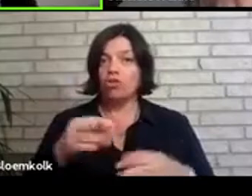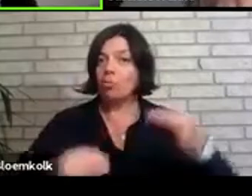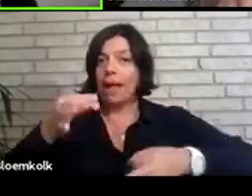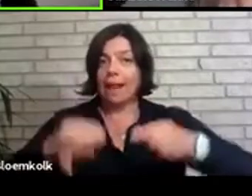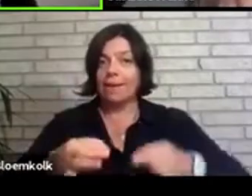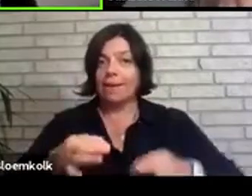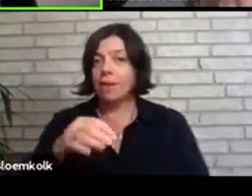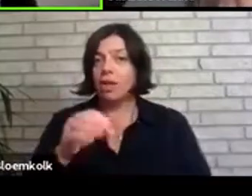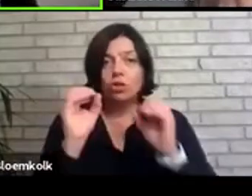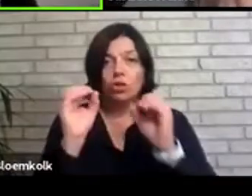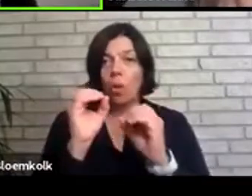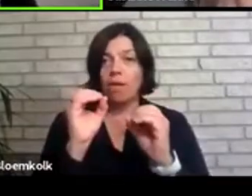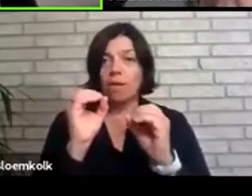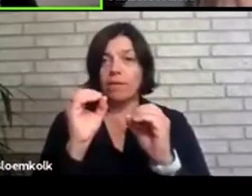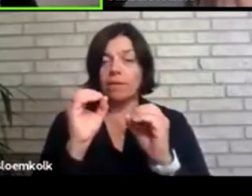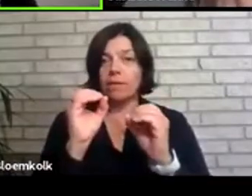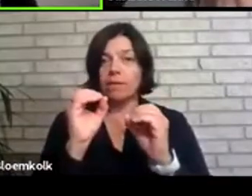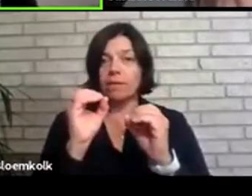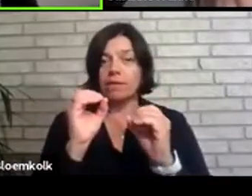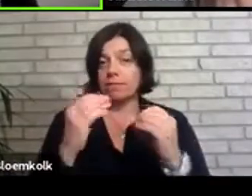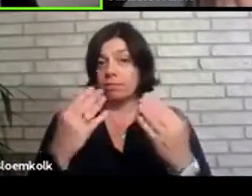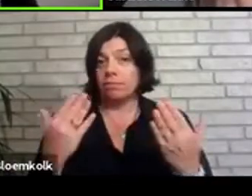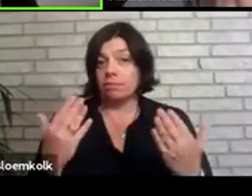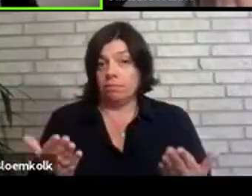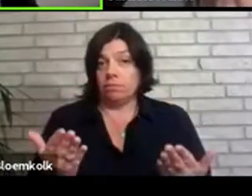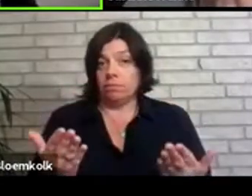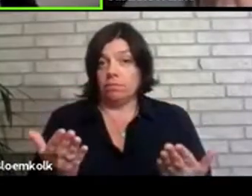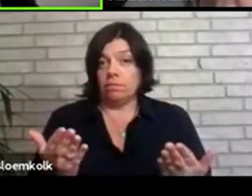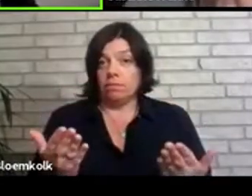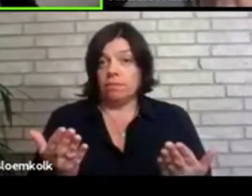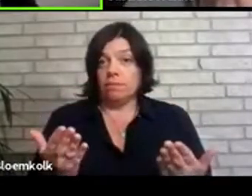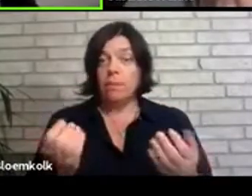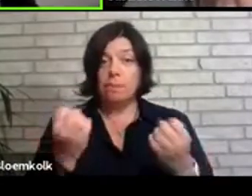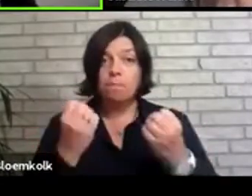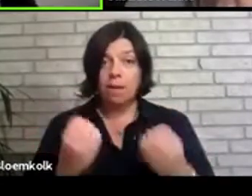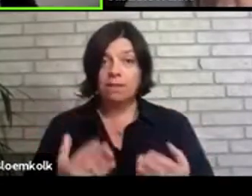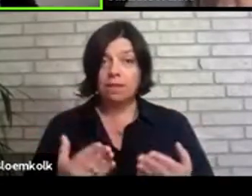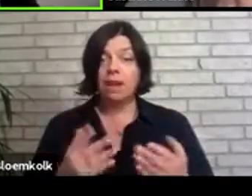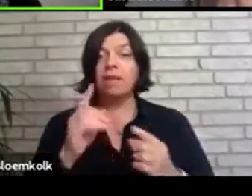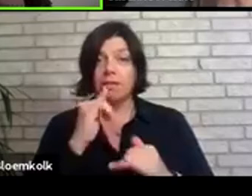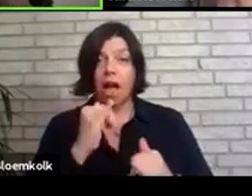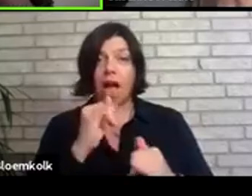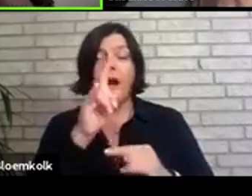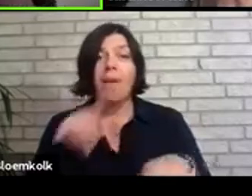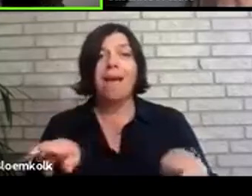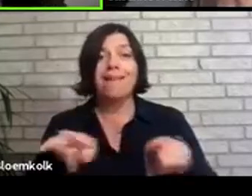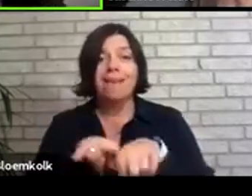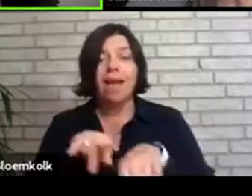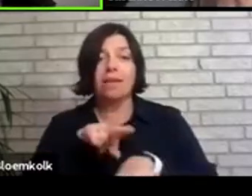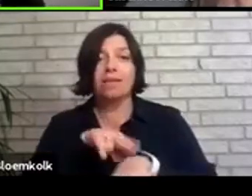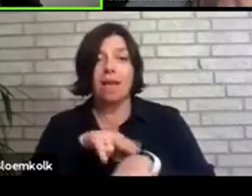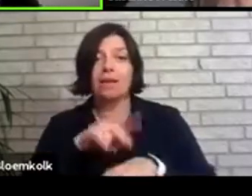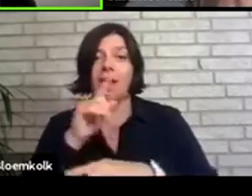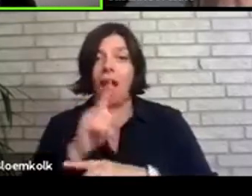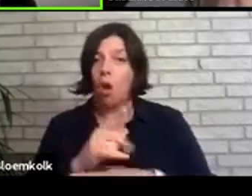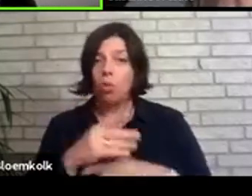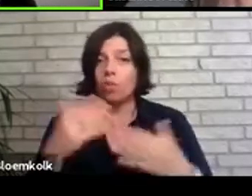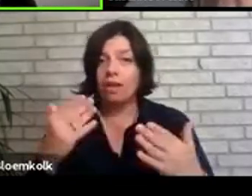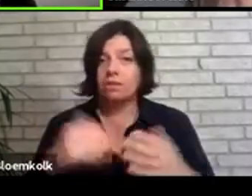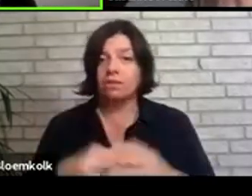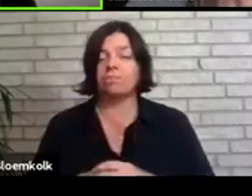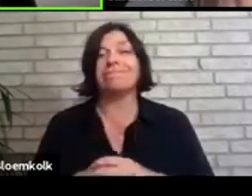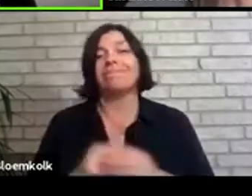ich, schon einfach passiert. Und gleichzeitig gibt es aber eben auch durch den Druck, der da von außen